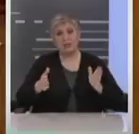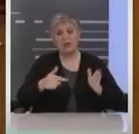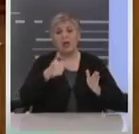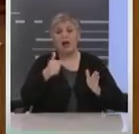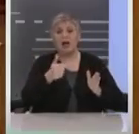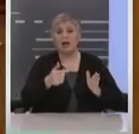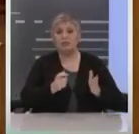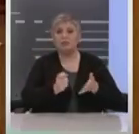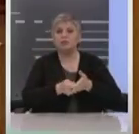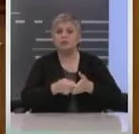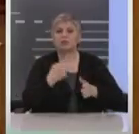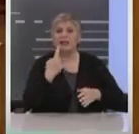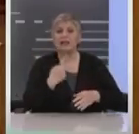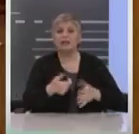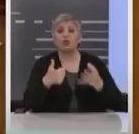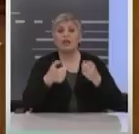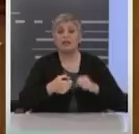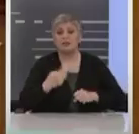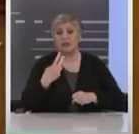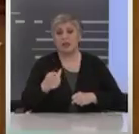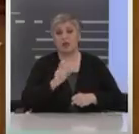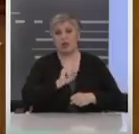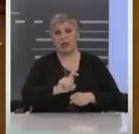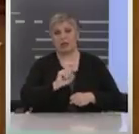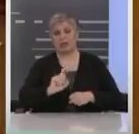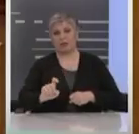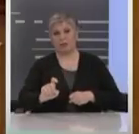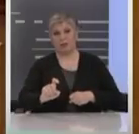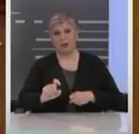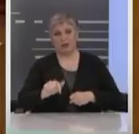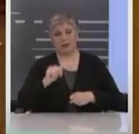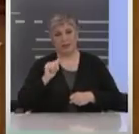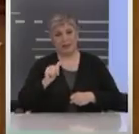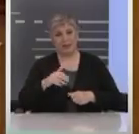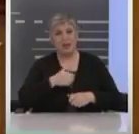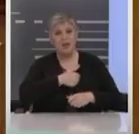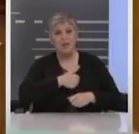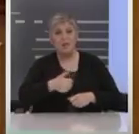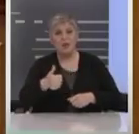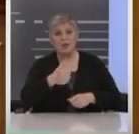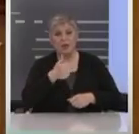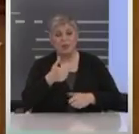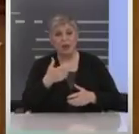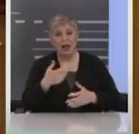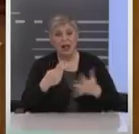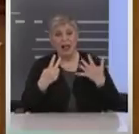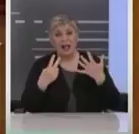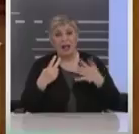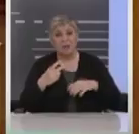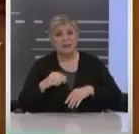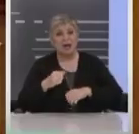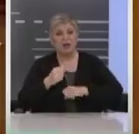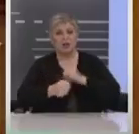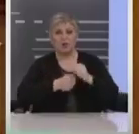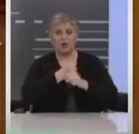162 εκατομμύρια. Σε 7 χρόνια αντιπλημμυρικά 162 εκατομμύρια, στα 2,5 αυτά